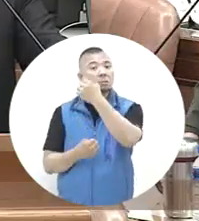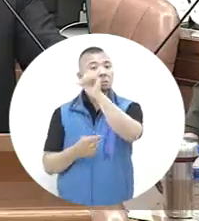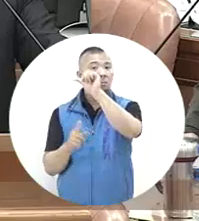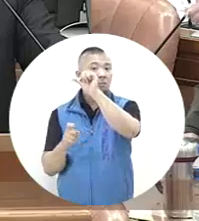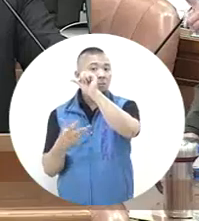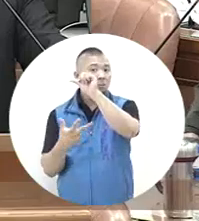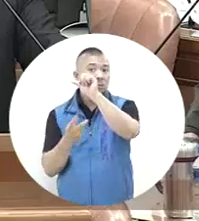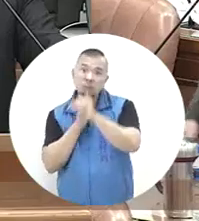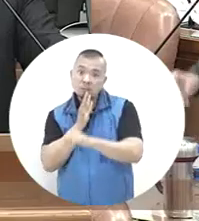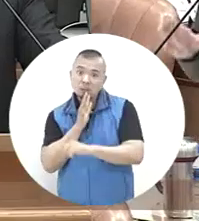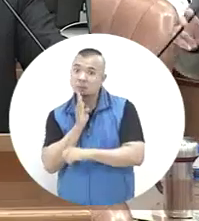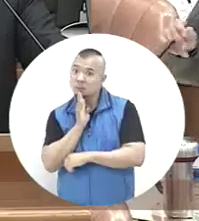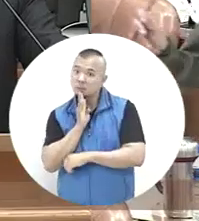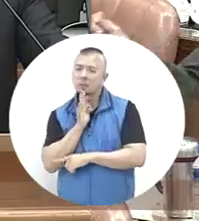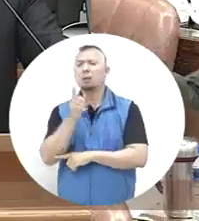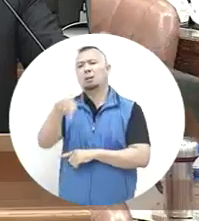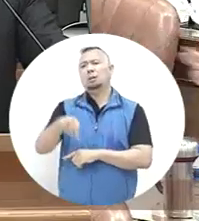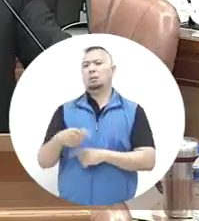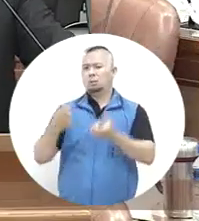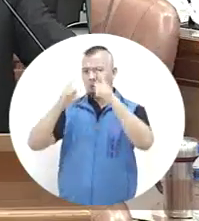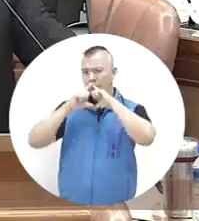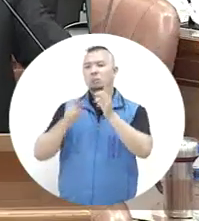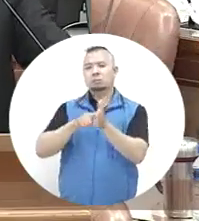是吗？市长，你不要闪避。